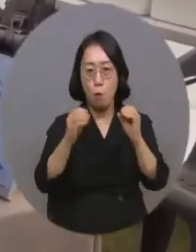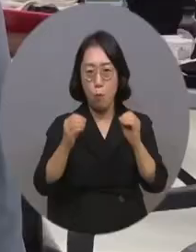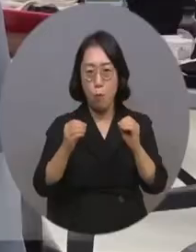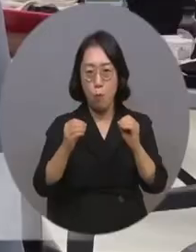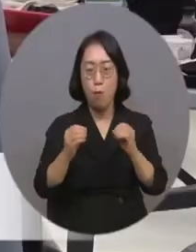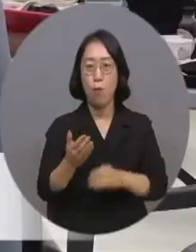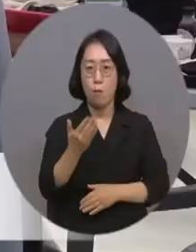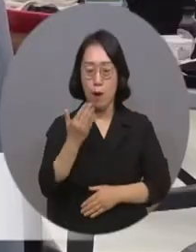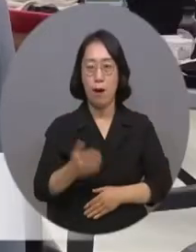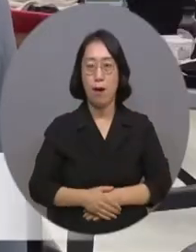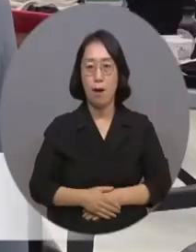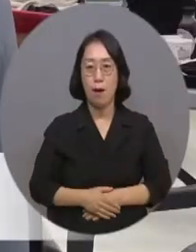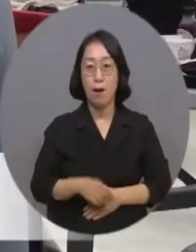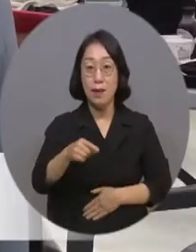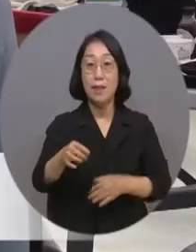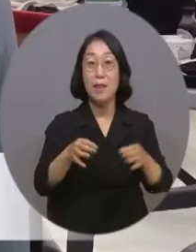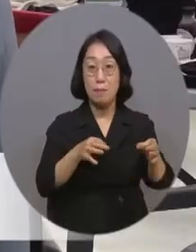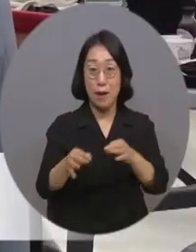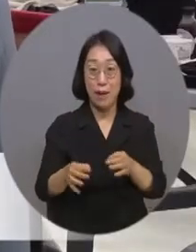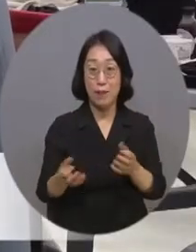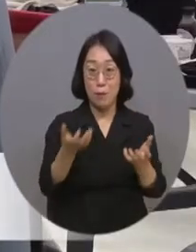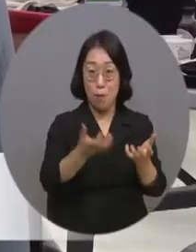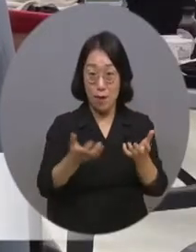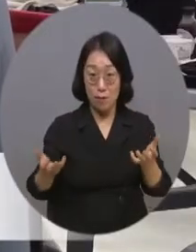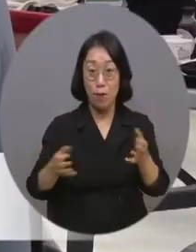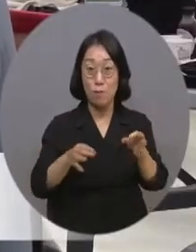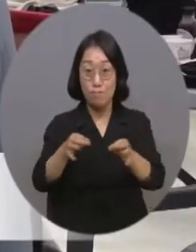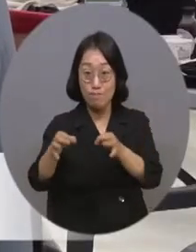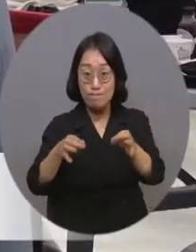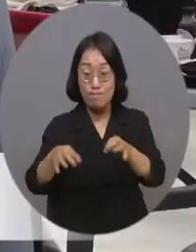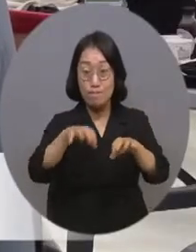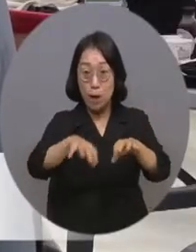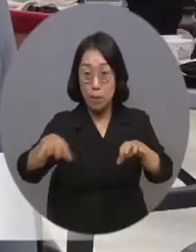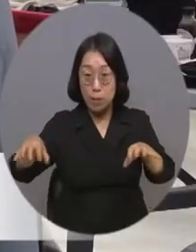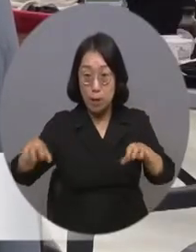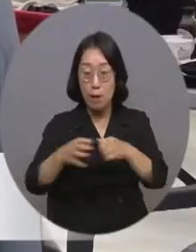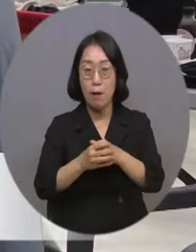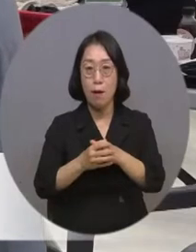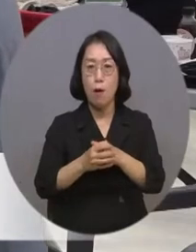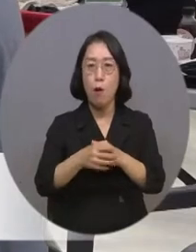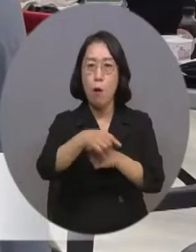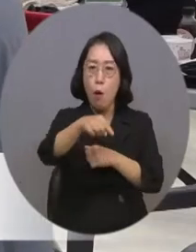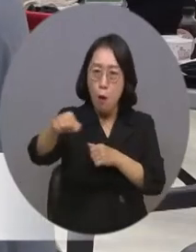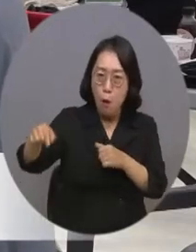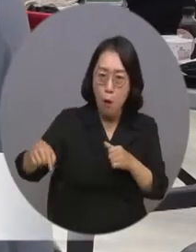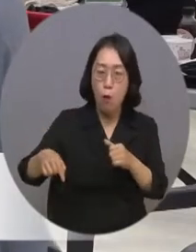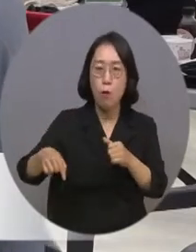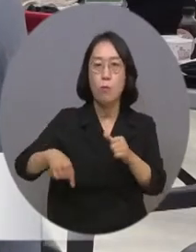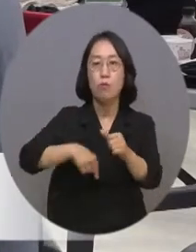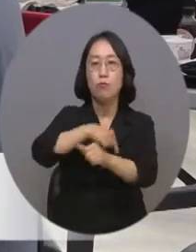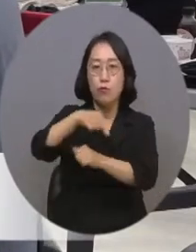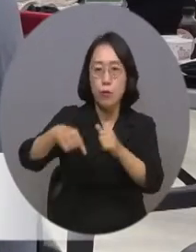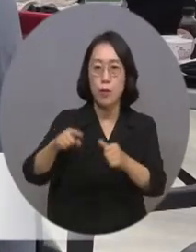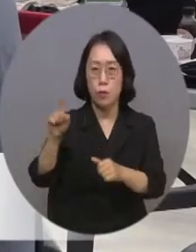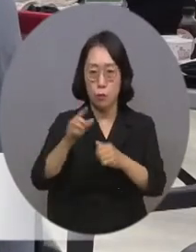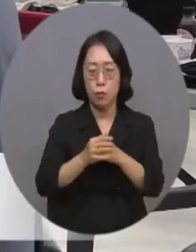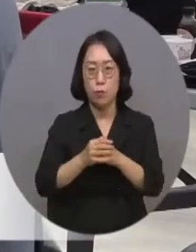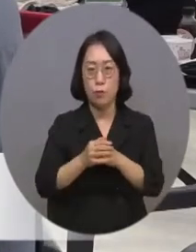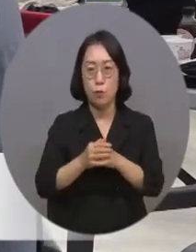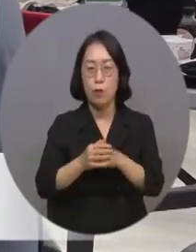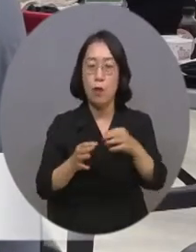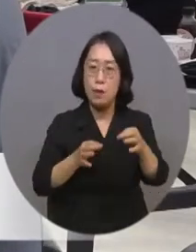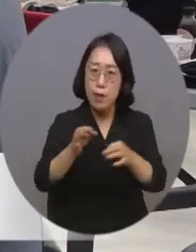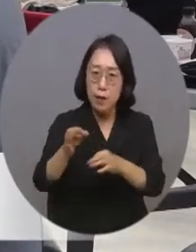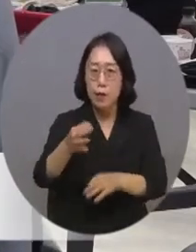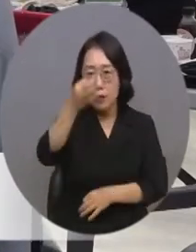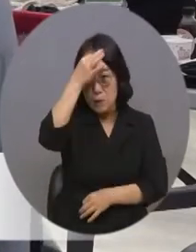이루어졌습니다. 기버마켓에 나오면서 지금 현재 이 농산물의 추세나 상권이 어떻게 이루어져 있는지, 그리고 어떻게 마케팅을